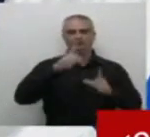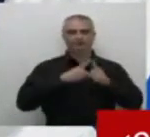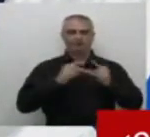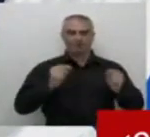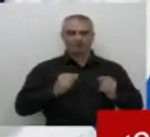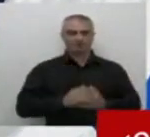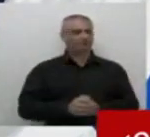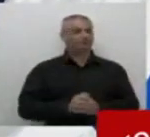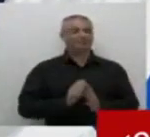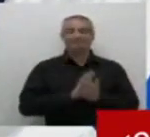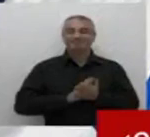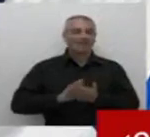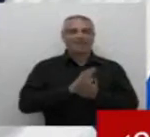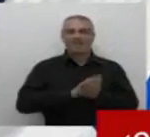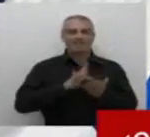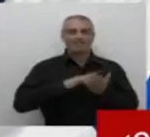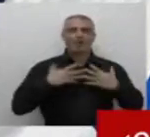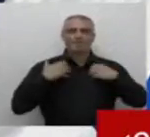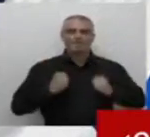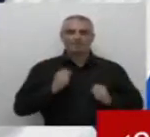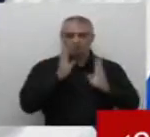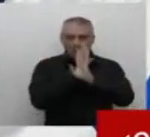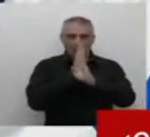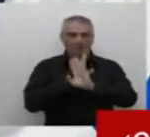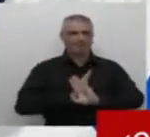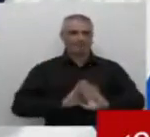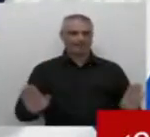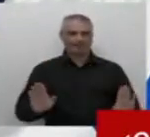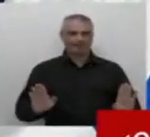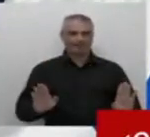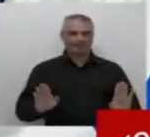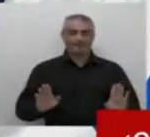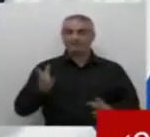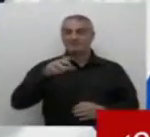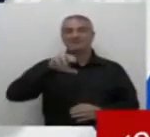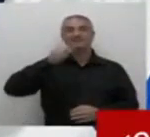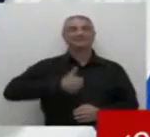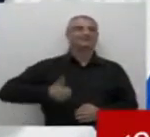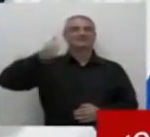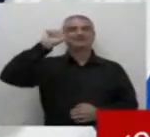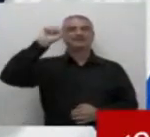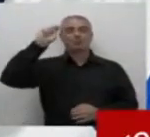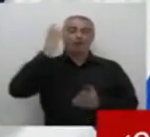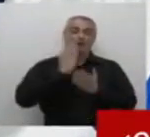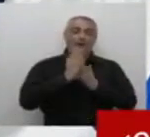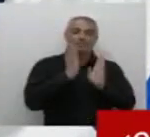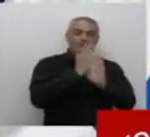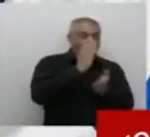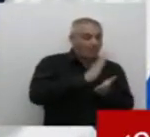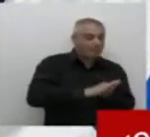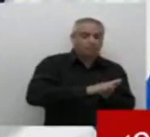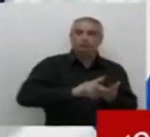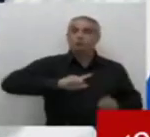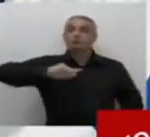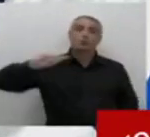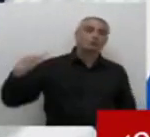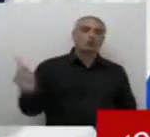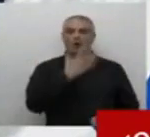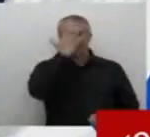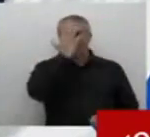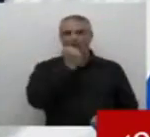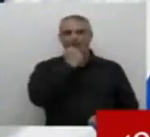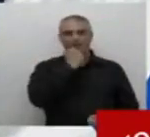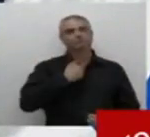على الف على شمال غزه ولا يوجد له اي مكان يختبئ فيه من السنوار وحتى